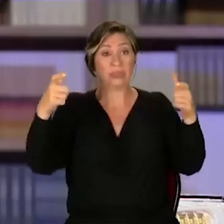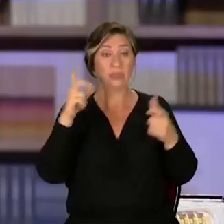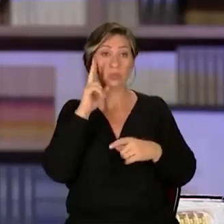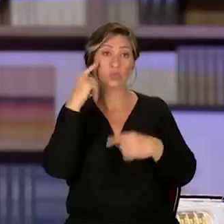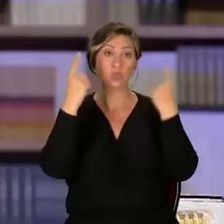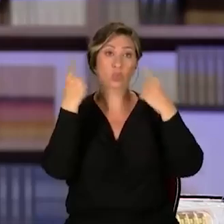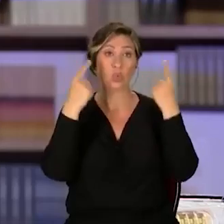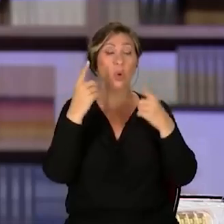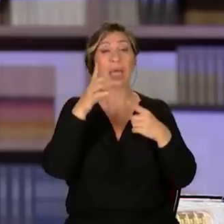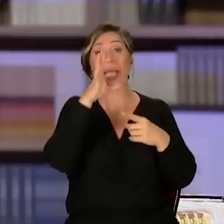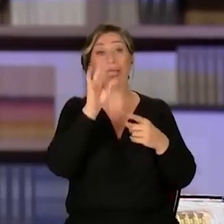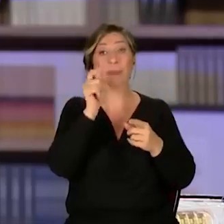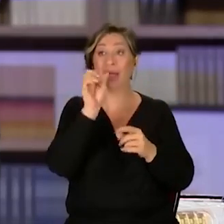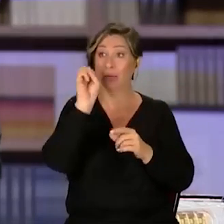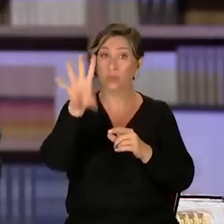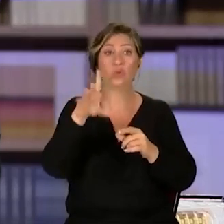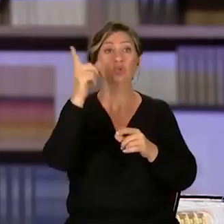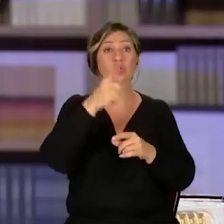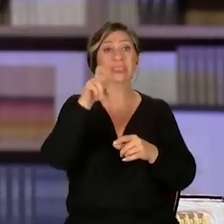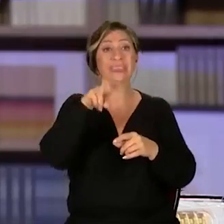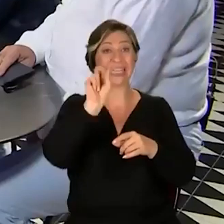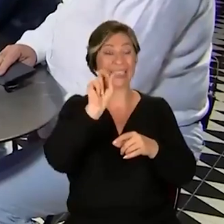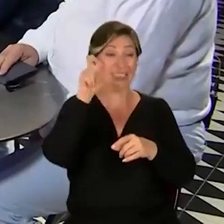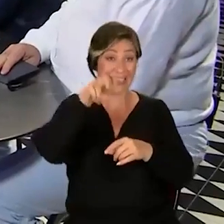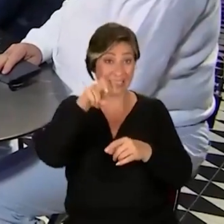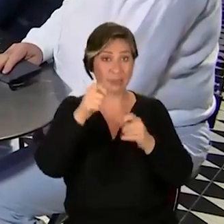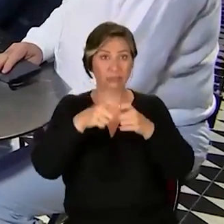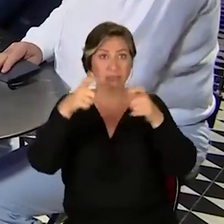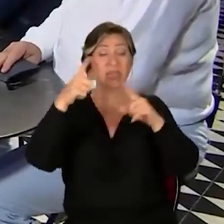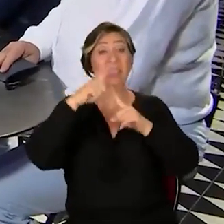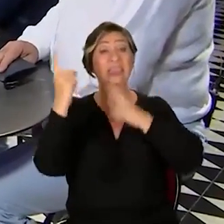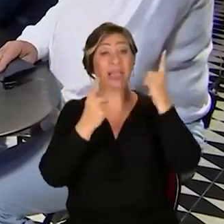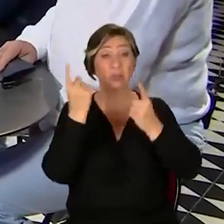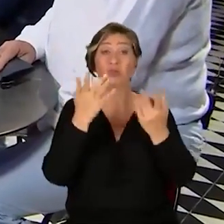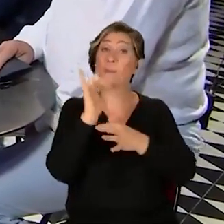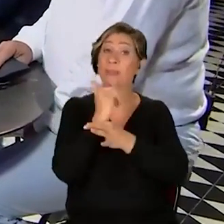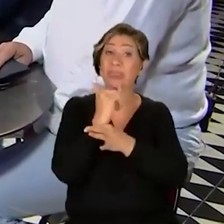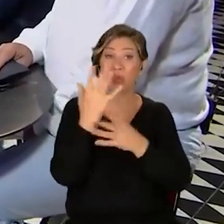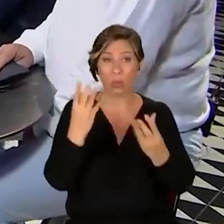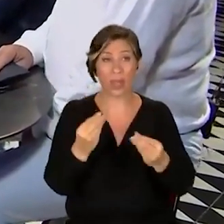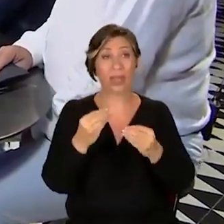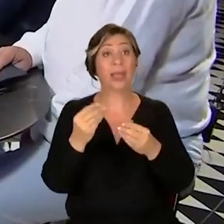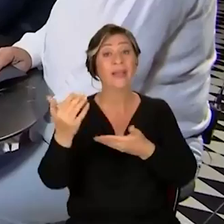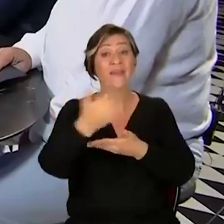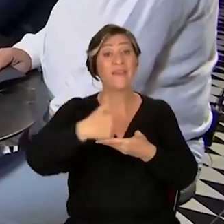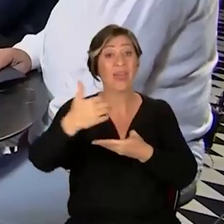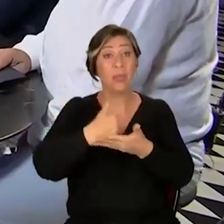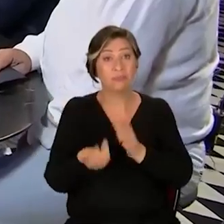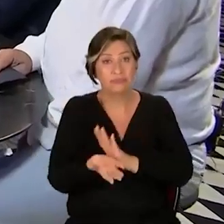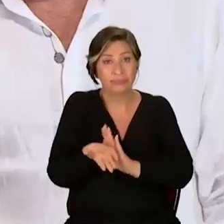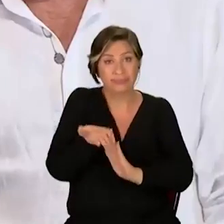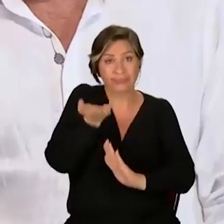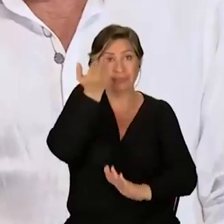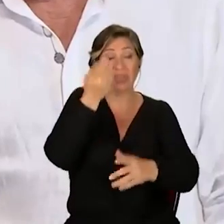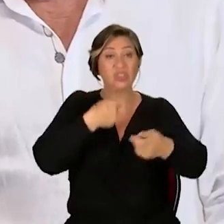öngörülüyor. Yani kim buraya yatırım yapıyorsa çok doğru yapıyor. Teknolojik ya da mesleki olarak. Verim artışı da getirdiği için o konuda